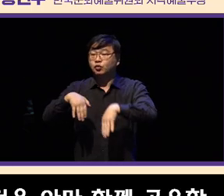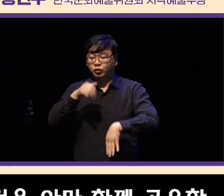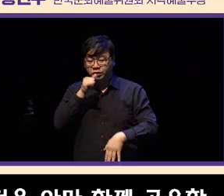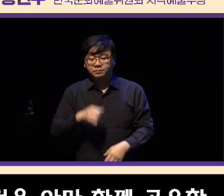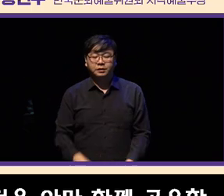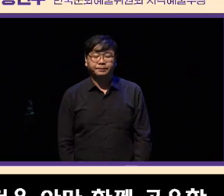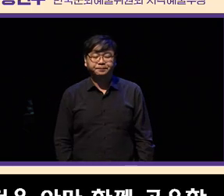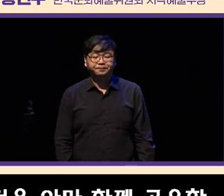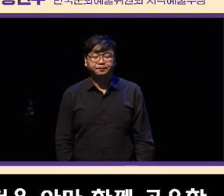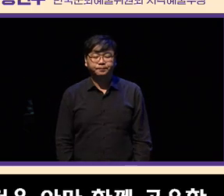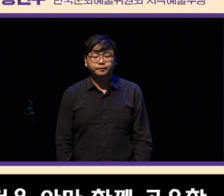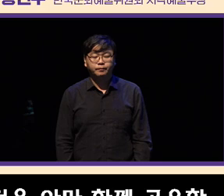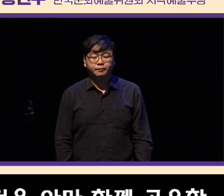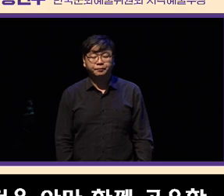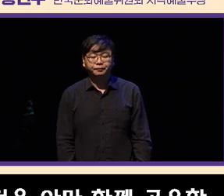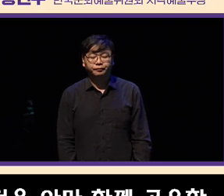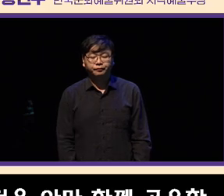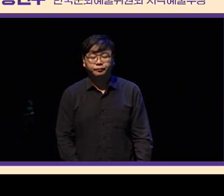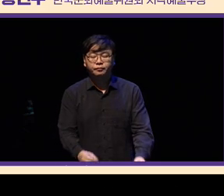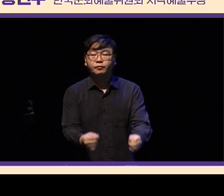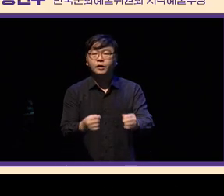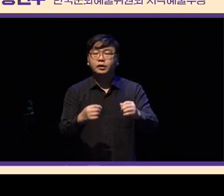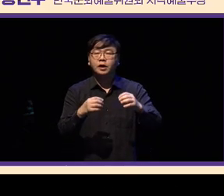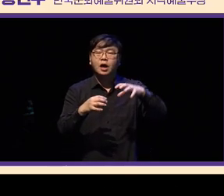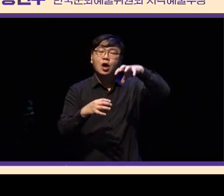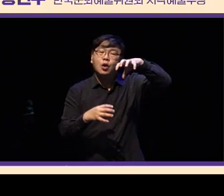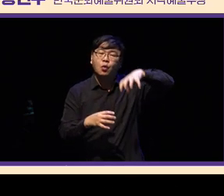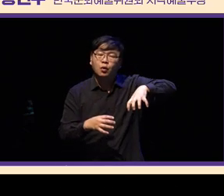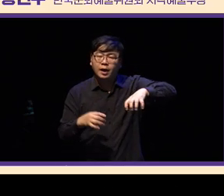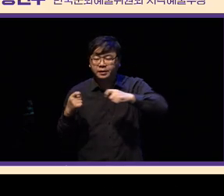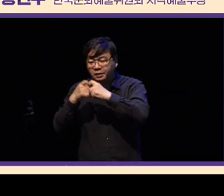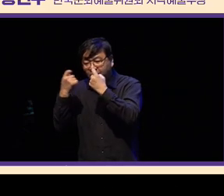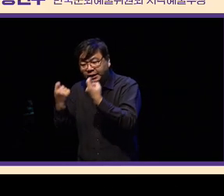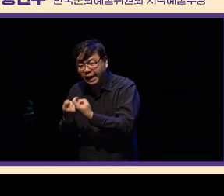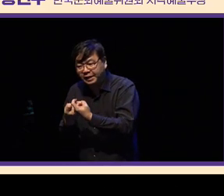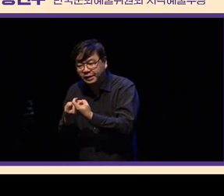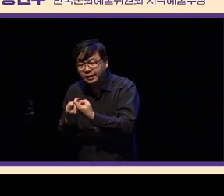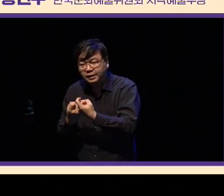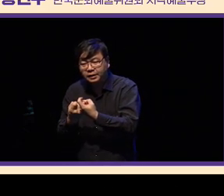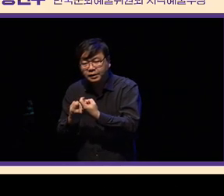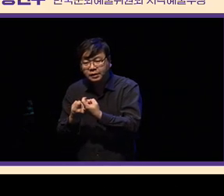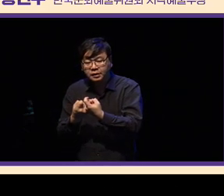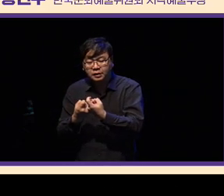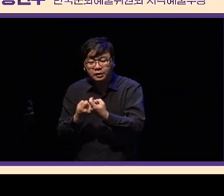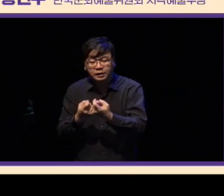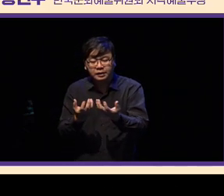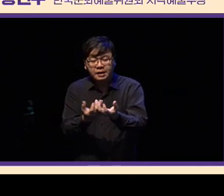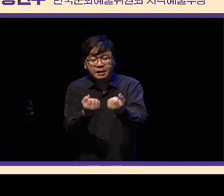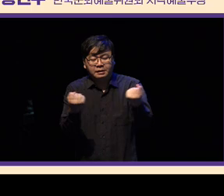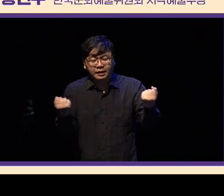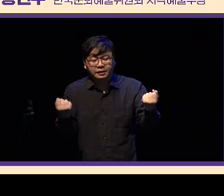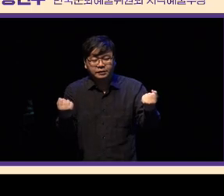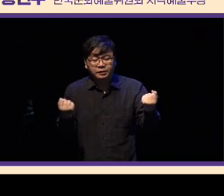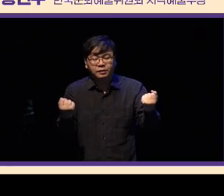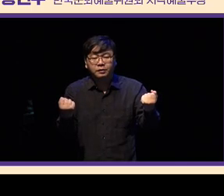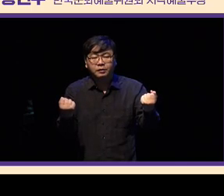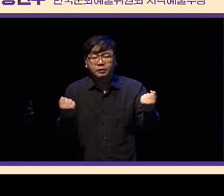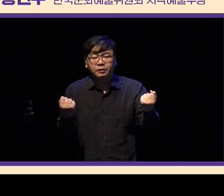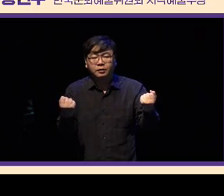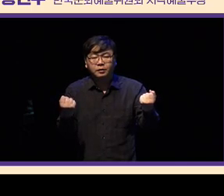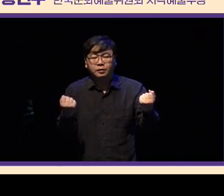저희 프로젝트 역시 공간하고 개인은 좀 성격이 달라서 그리고 예산의 형성 구조나 이런 게좀 다르기